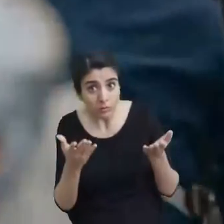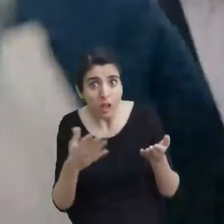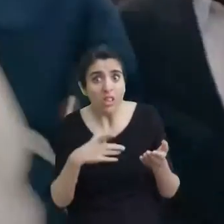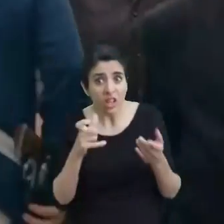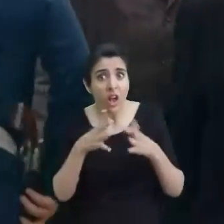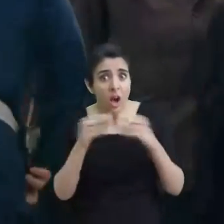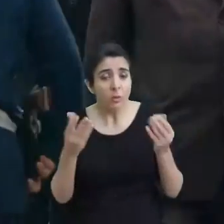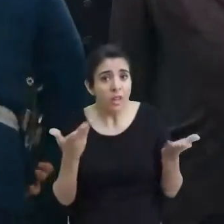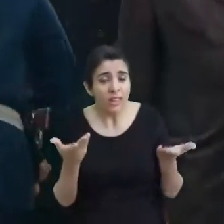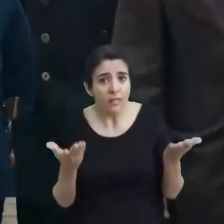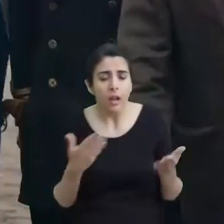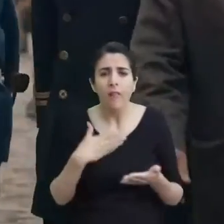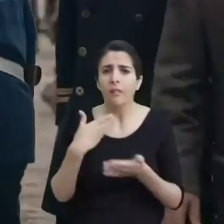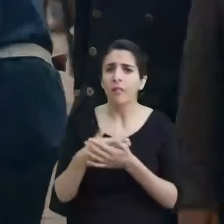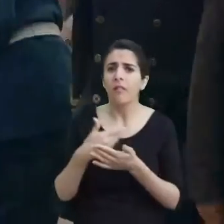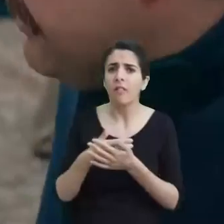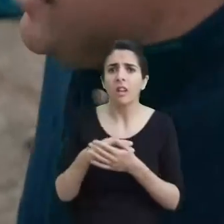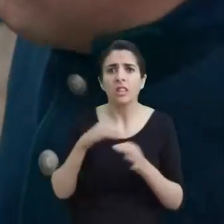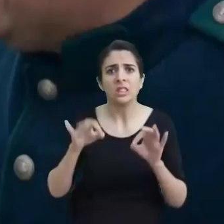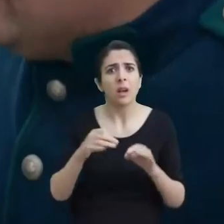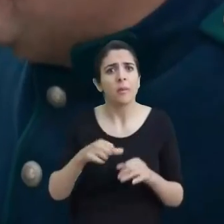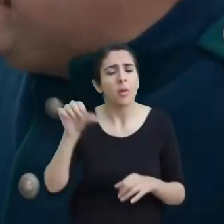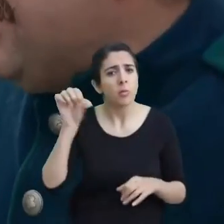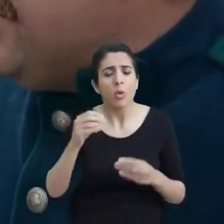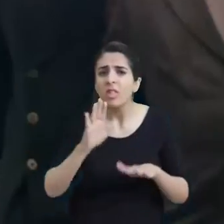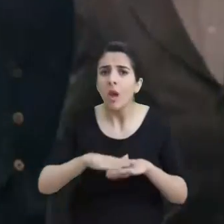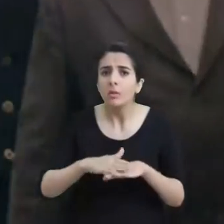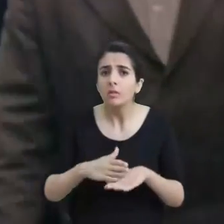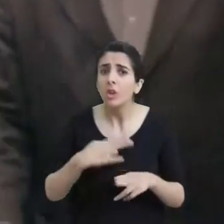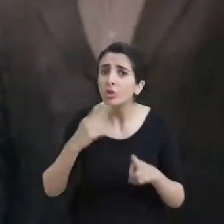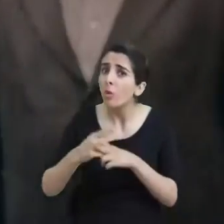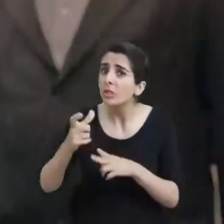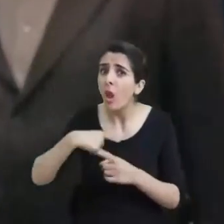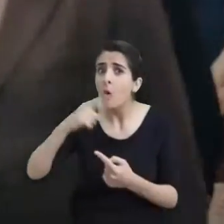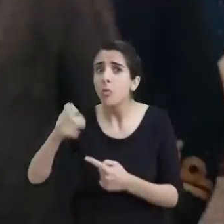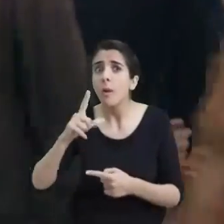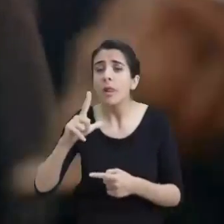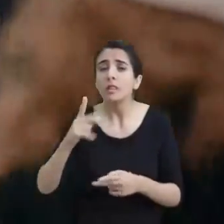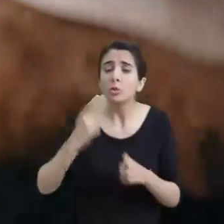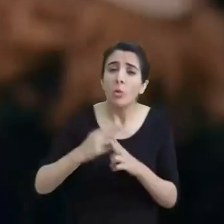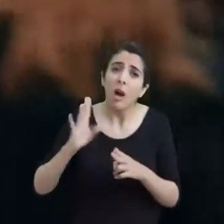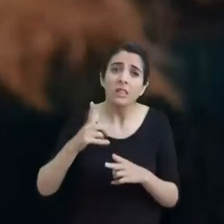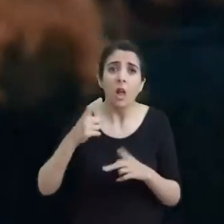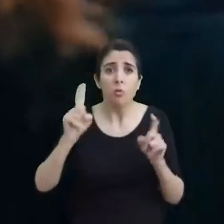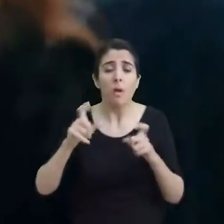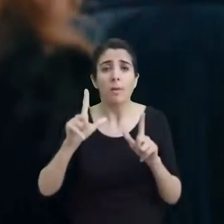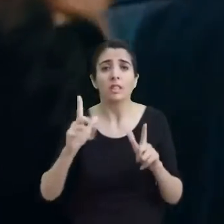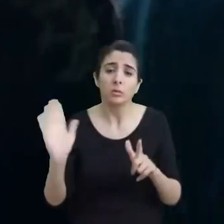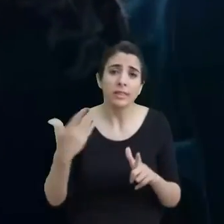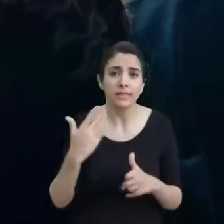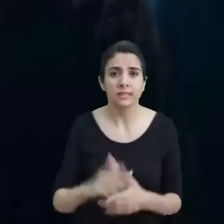gitti? Silah gitmiş, silah yok. Eyvah! Şimdi yanmazsın oğlum, ne yapacaksın? Koş, silah yok. Bulmam lazım, vallahi silahı bulmam